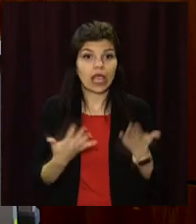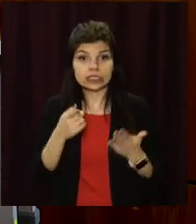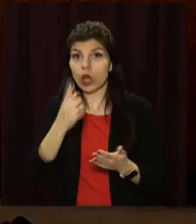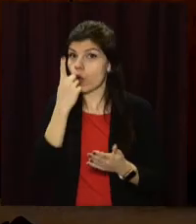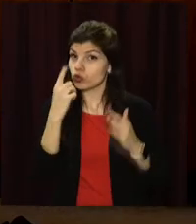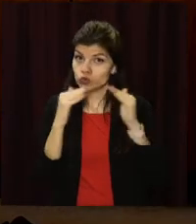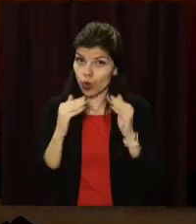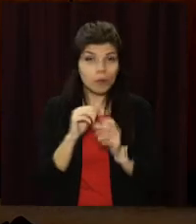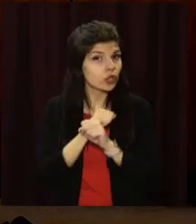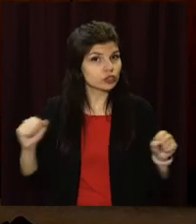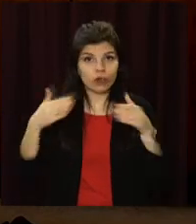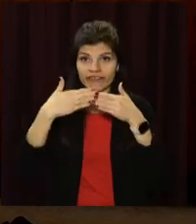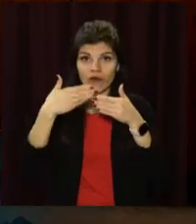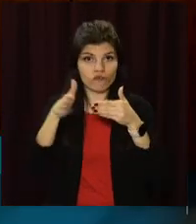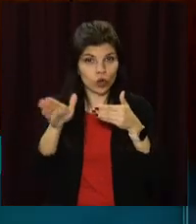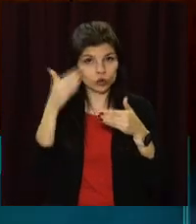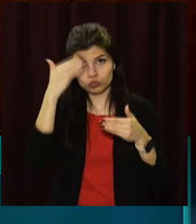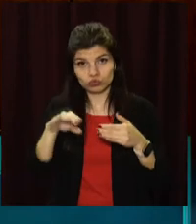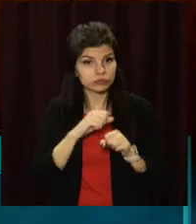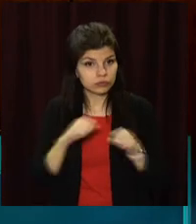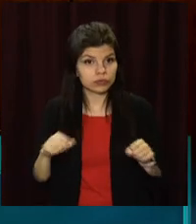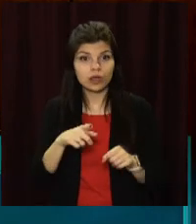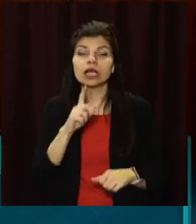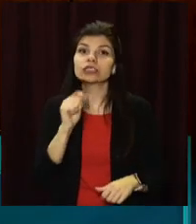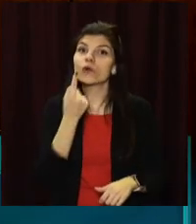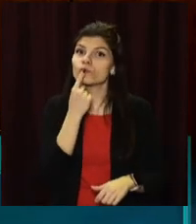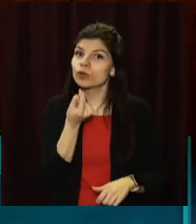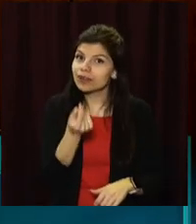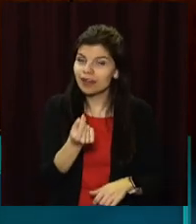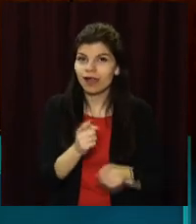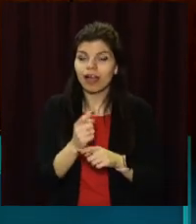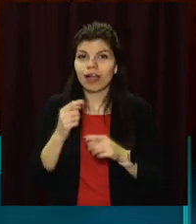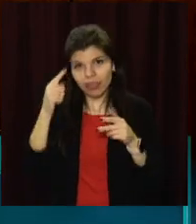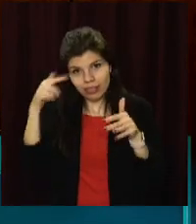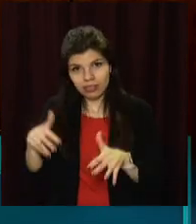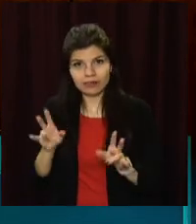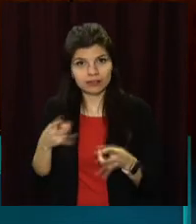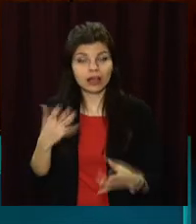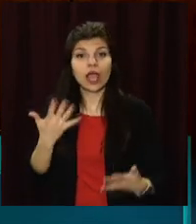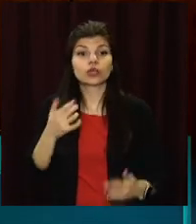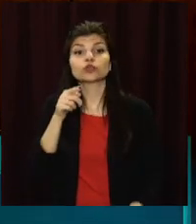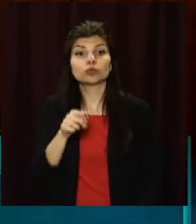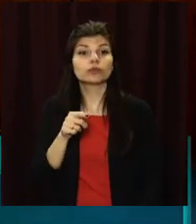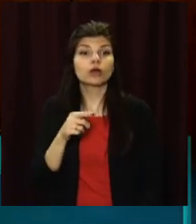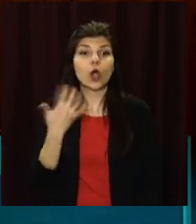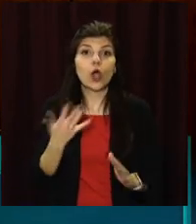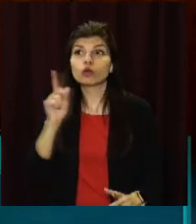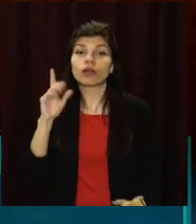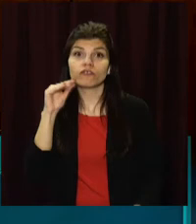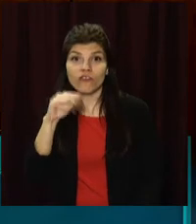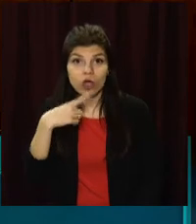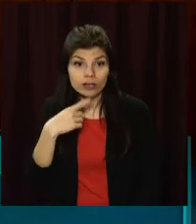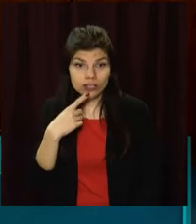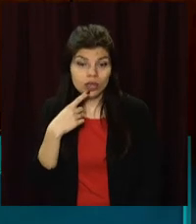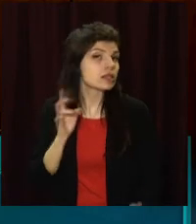двері. А за цукерочки я зрозуміла те, що якщо тобі щось кажуть там, то не треба